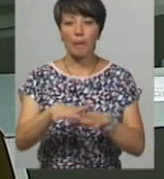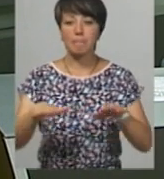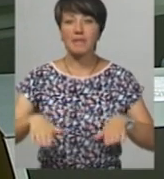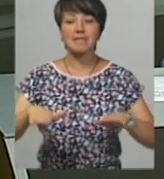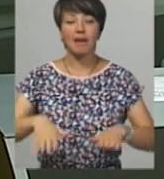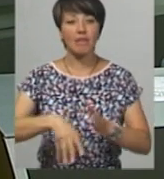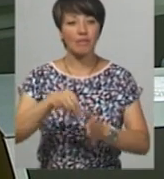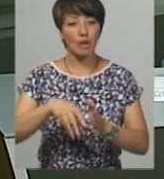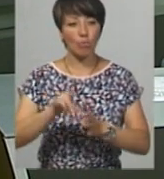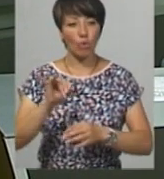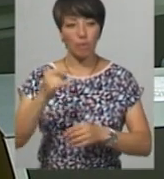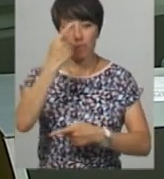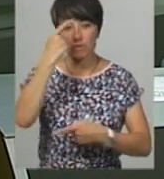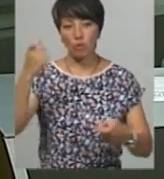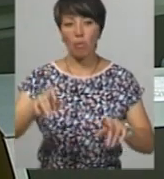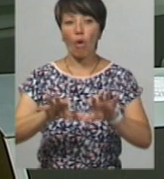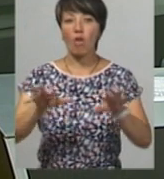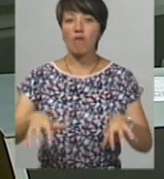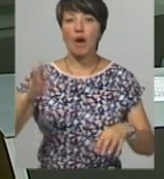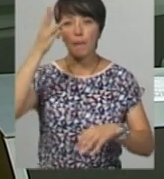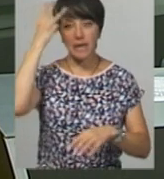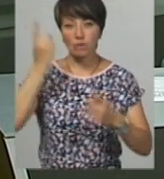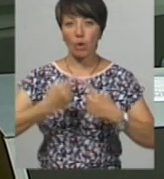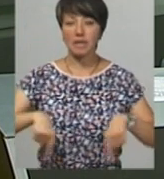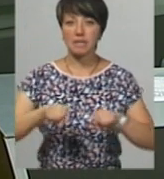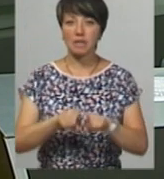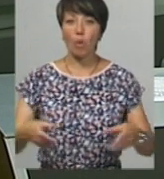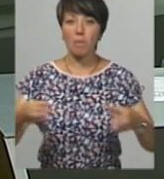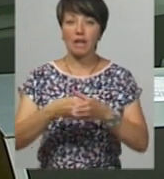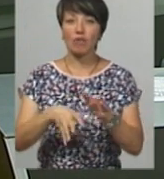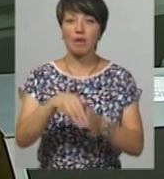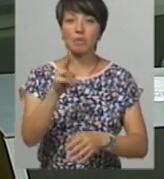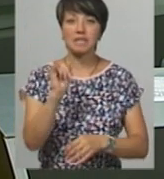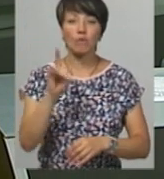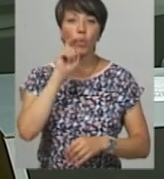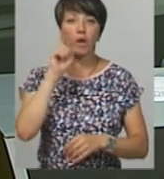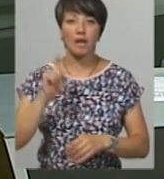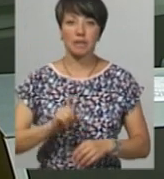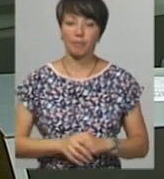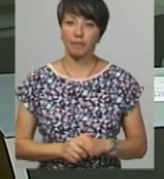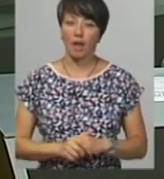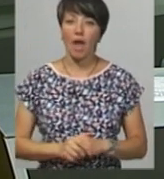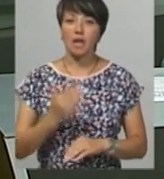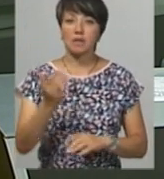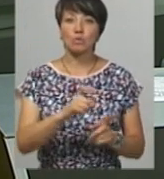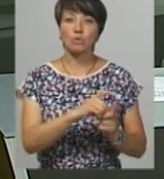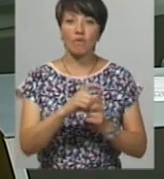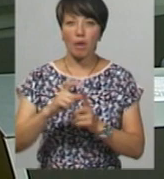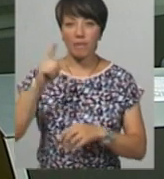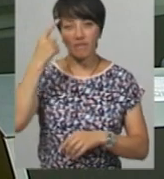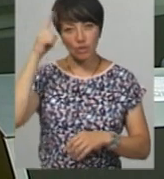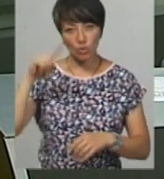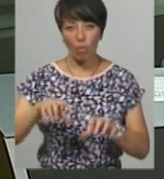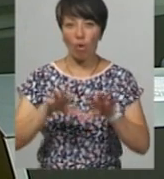місцеві вибори. Про це повідомив голова Хмельницької організації Комітету виборців України Юрій Ануфрієв. За його словами, відомо,